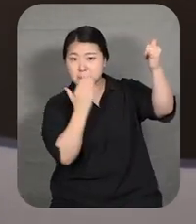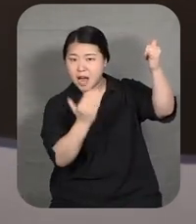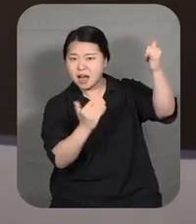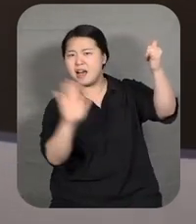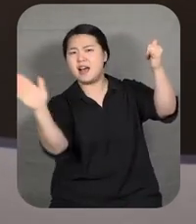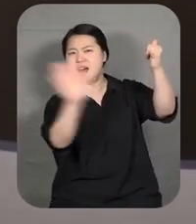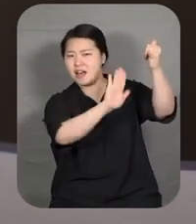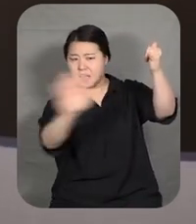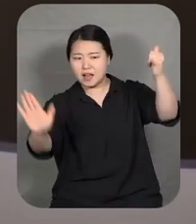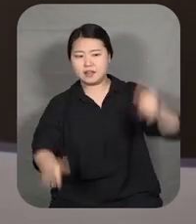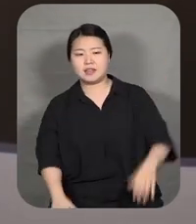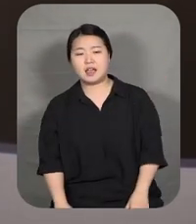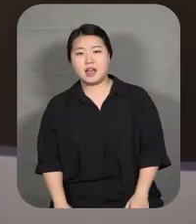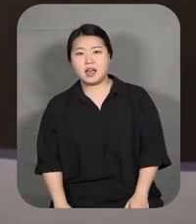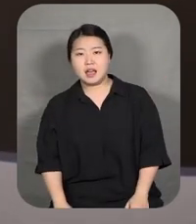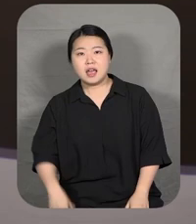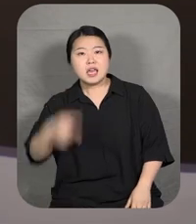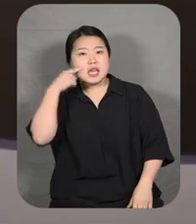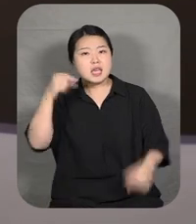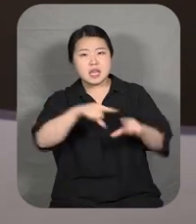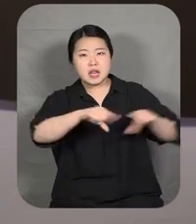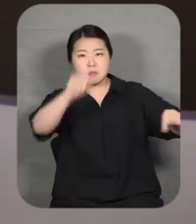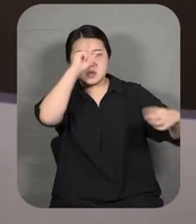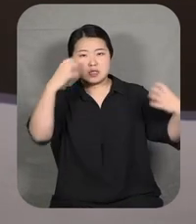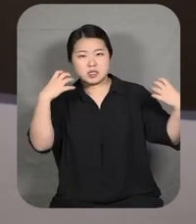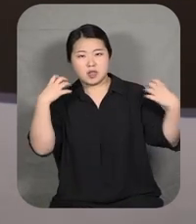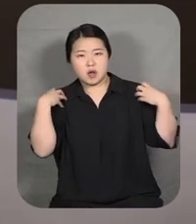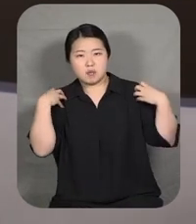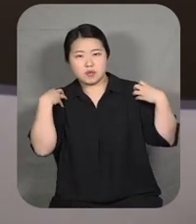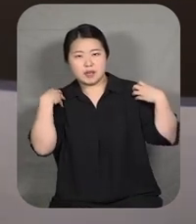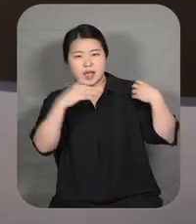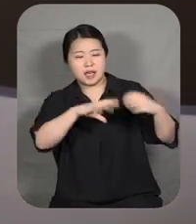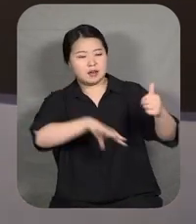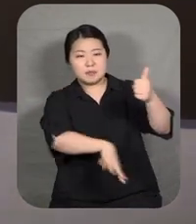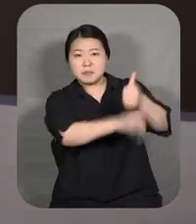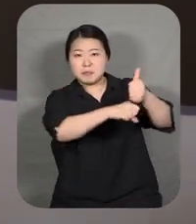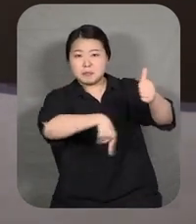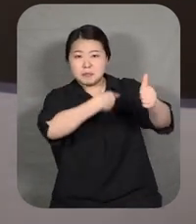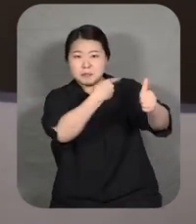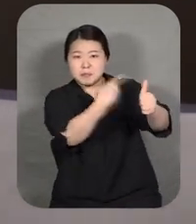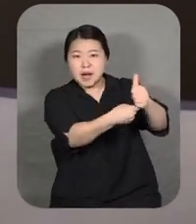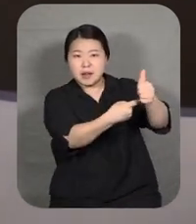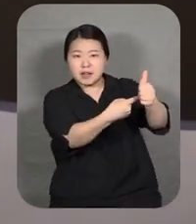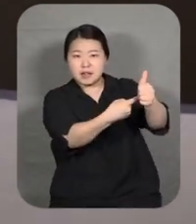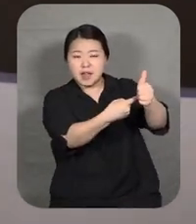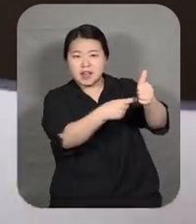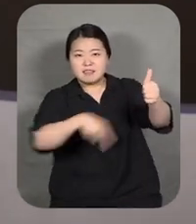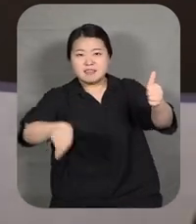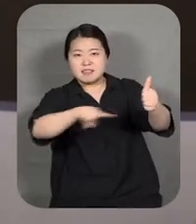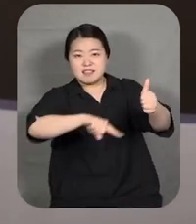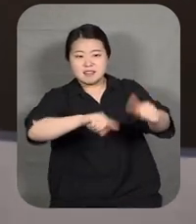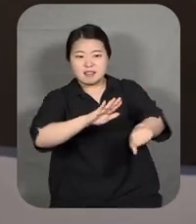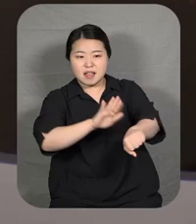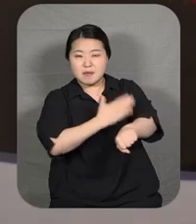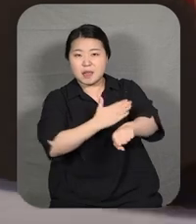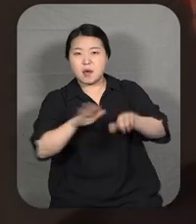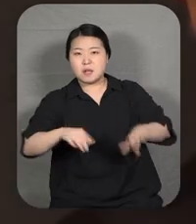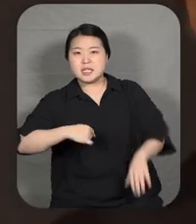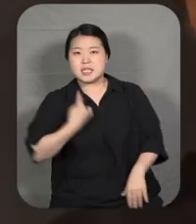일제의 밀정이 된 내 놈들의 오늘은 스스로 지옥의 문을 연